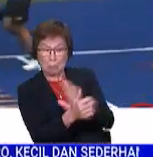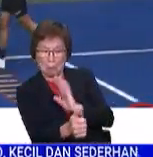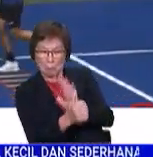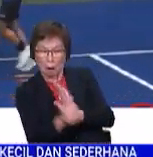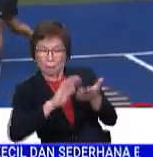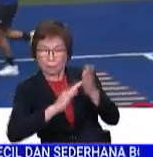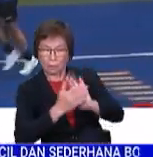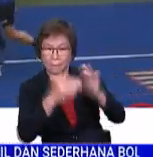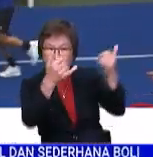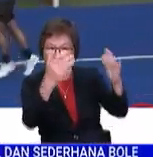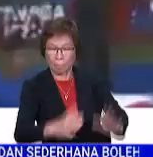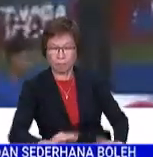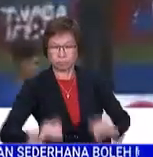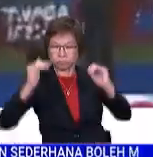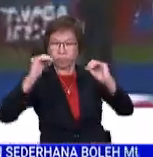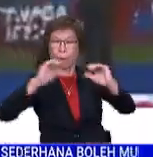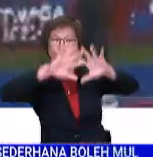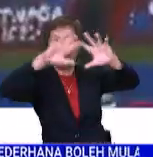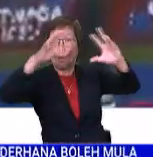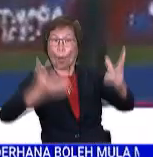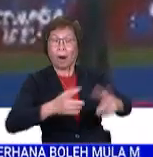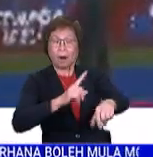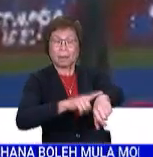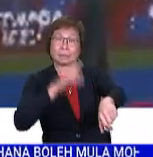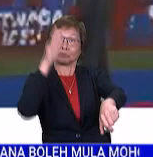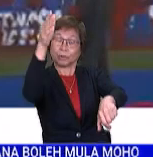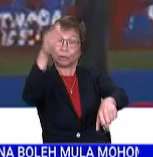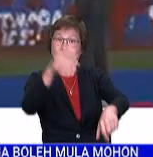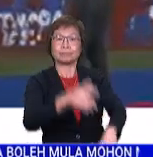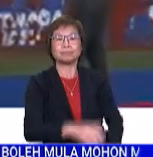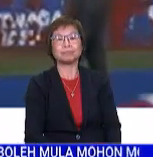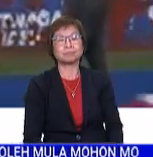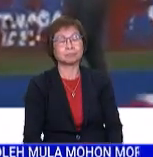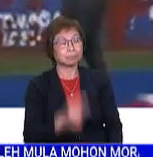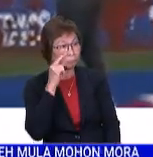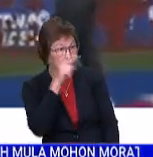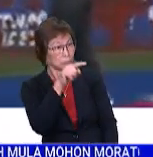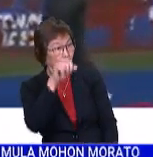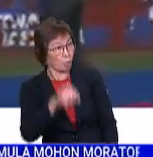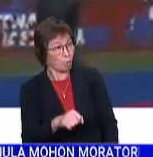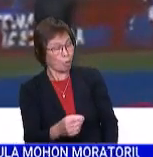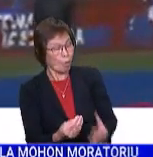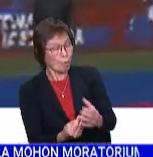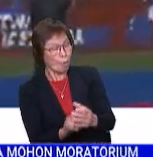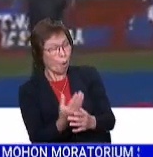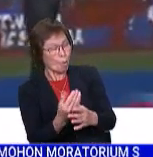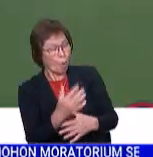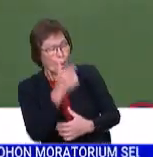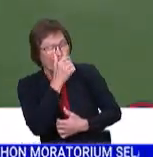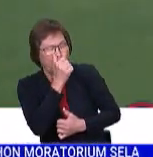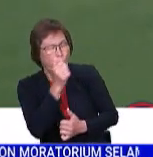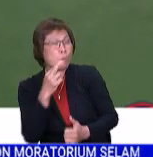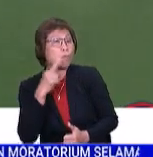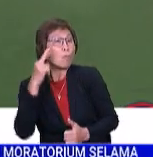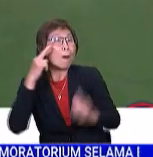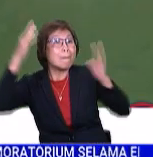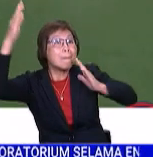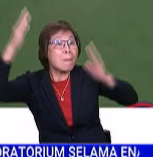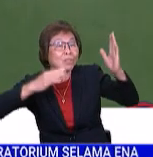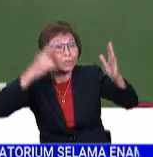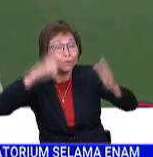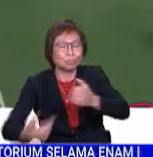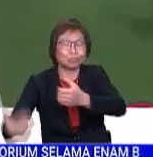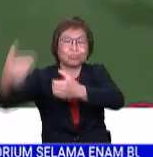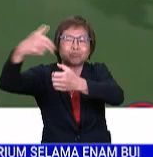berpotensi menjadi bintang bertaraf dunia suatu masa nanti. Justeru impaknya dilihat mampu memupuk minat para remaja di negara ini